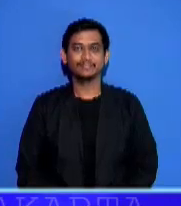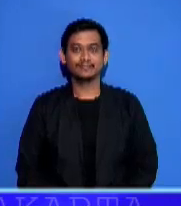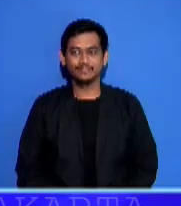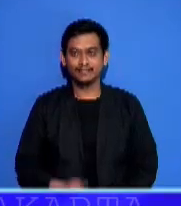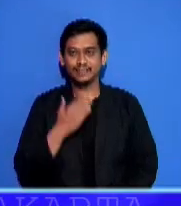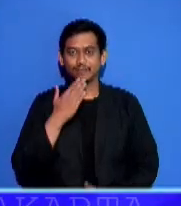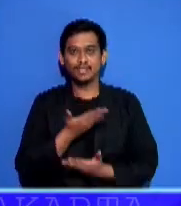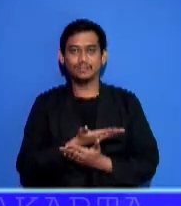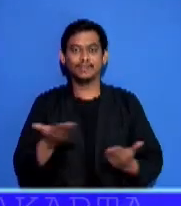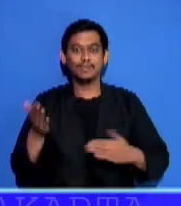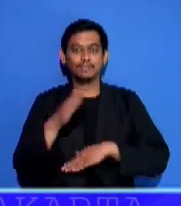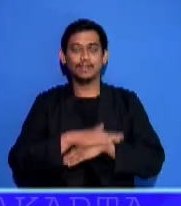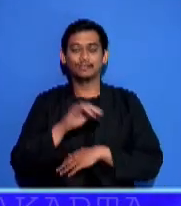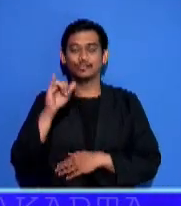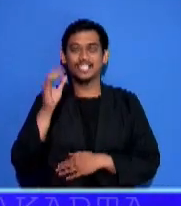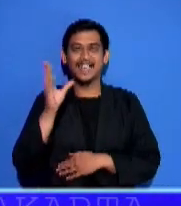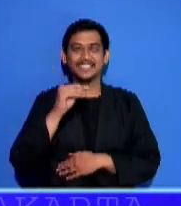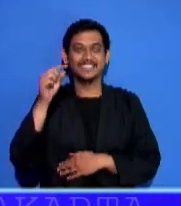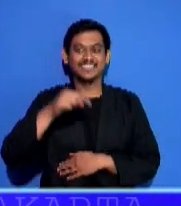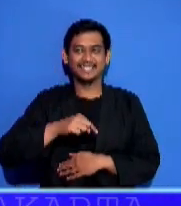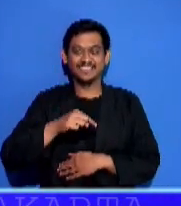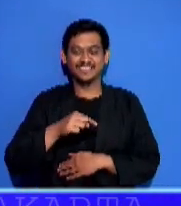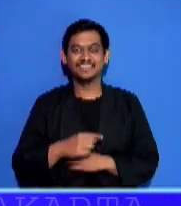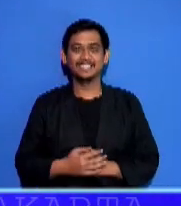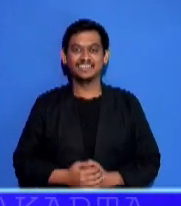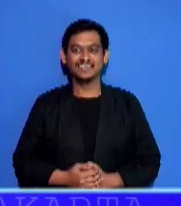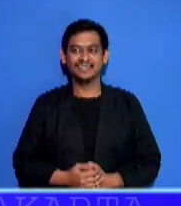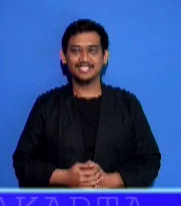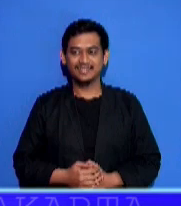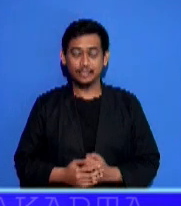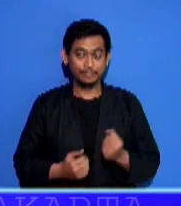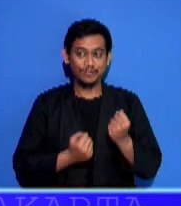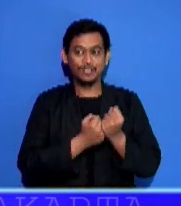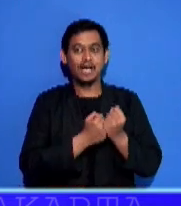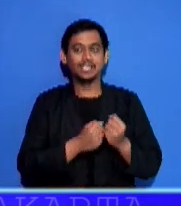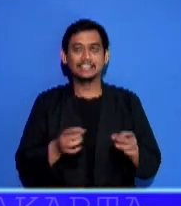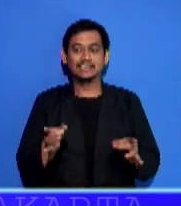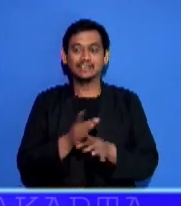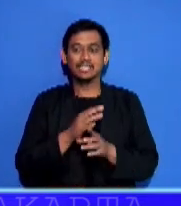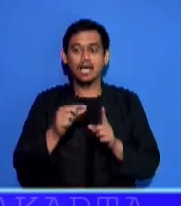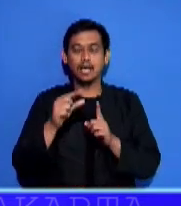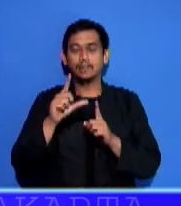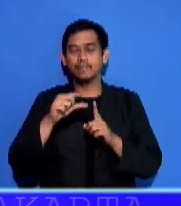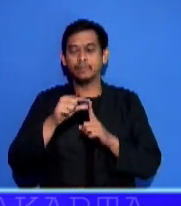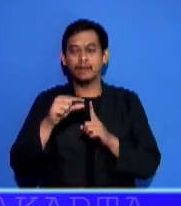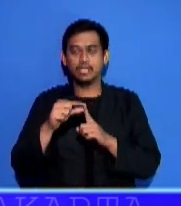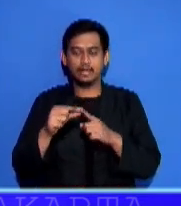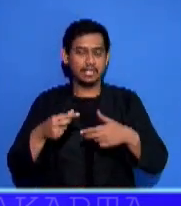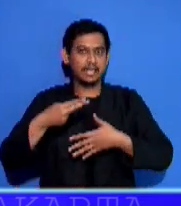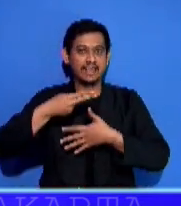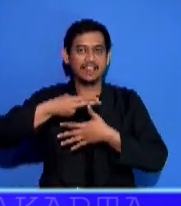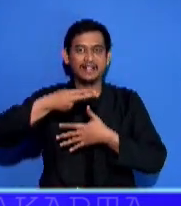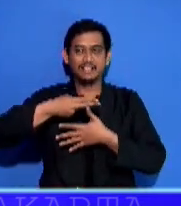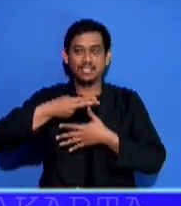Anda masih bersama kami di Jogja hari ini. Saudara, sebagai bagian penunjang kinerja di lingkungan LPP TVRI, peran Dharma Wanita Persatuan